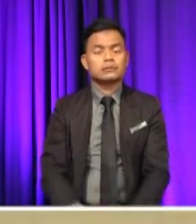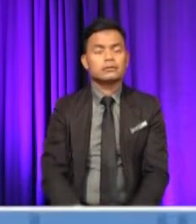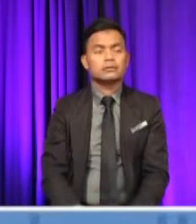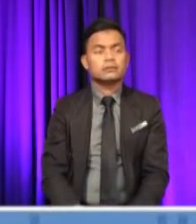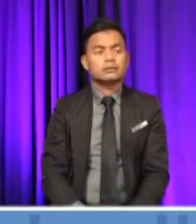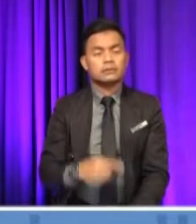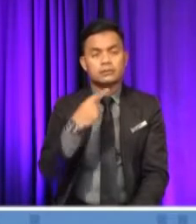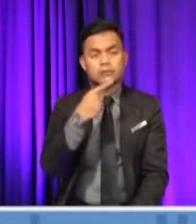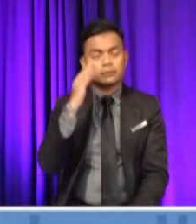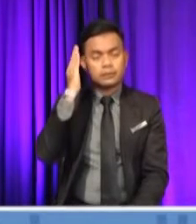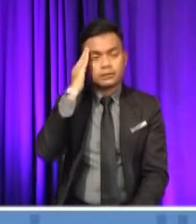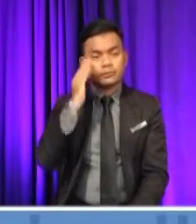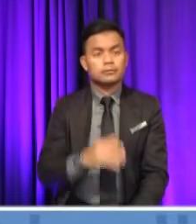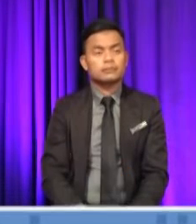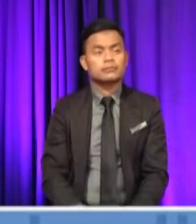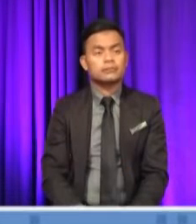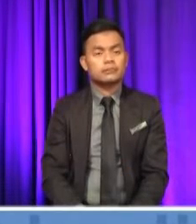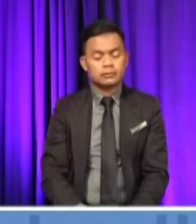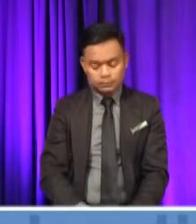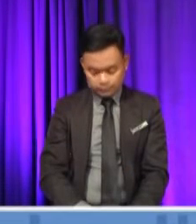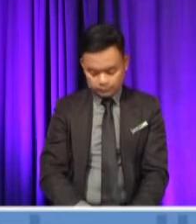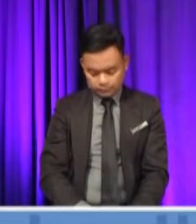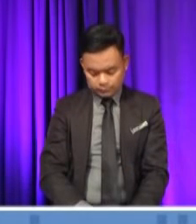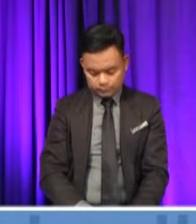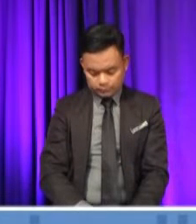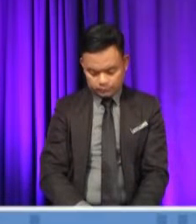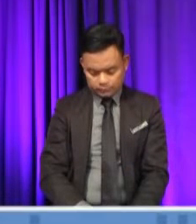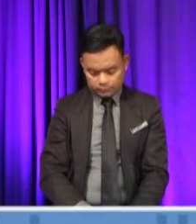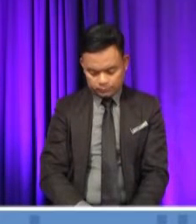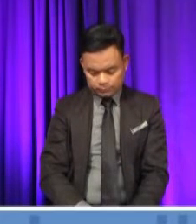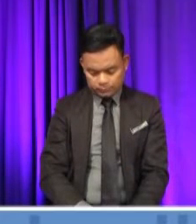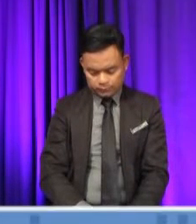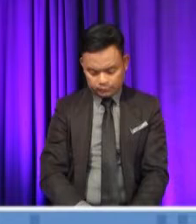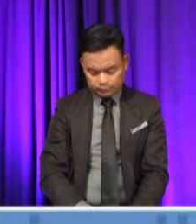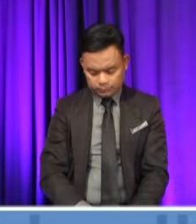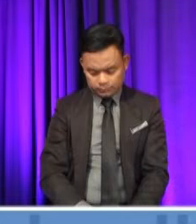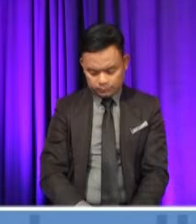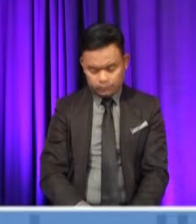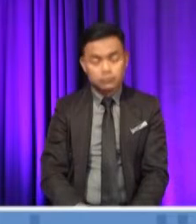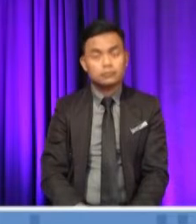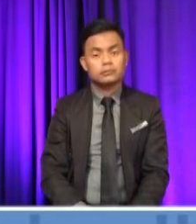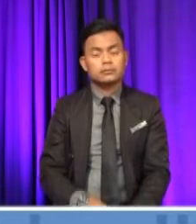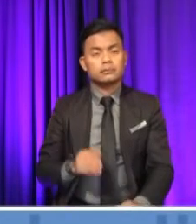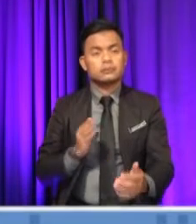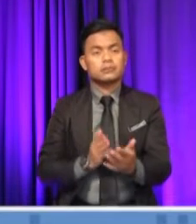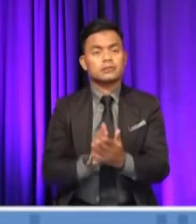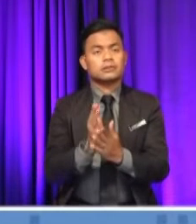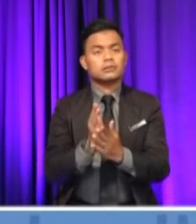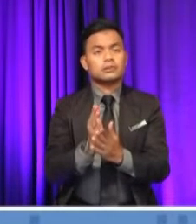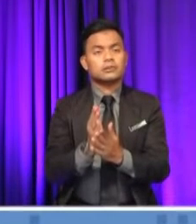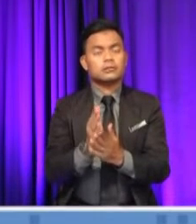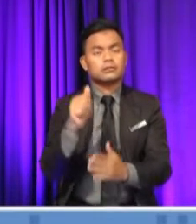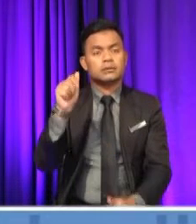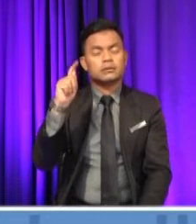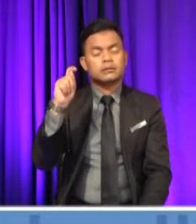Okey, siapa tahu? Saya cikgu. Okey, okey, Aina. Okey, bagus Aina. Arus terus AT,